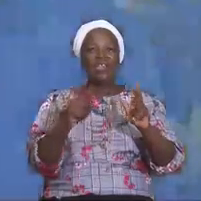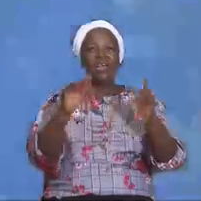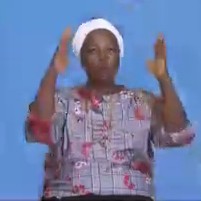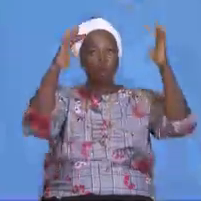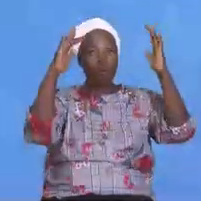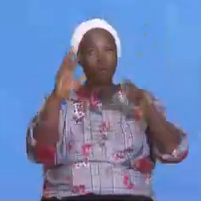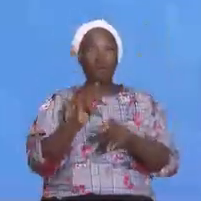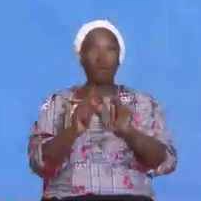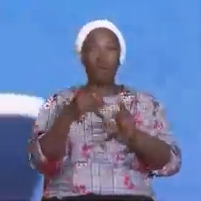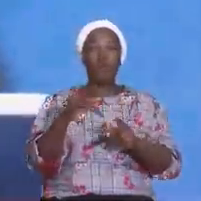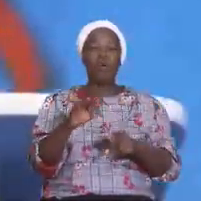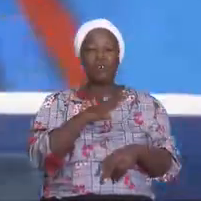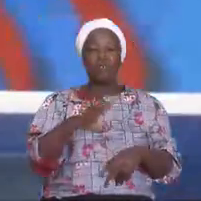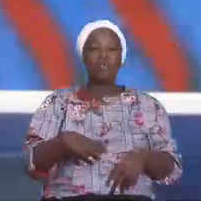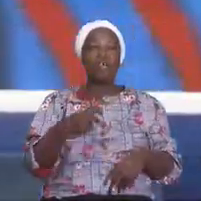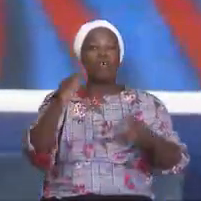Troisième point.